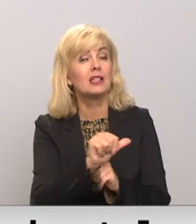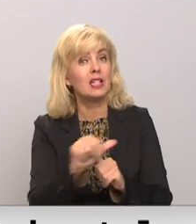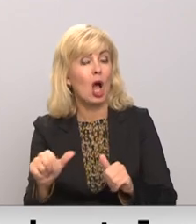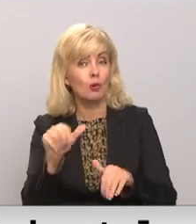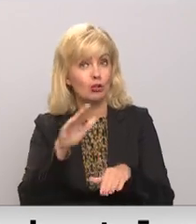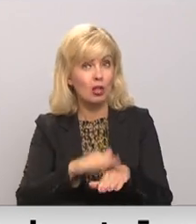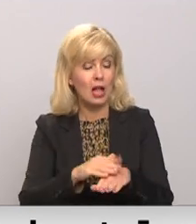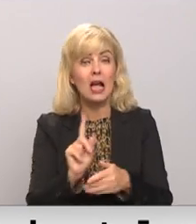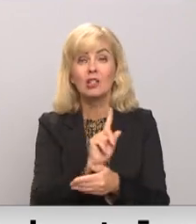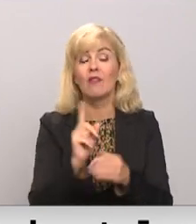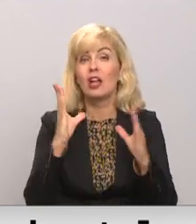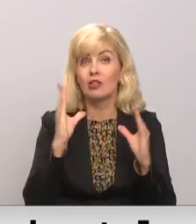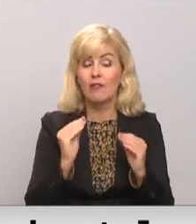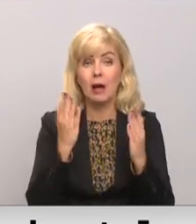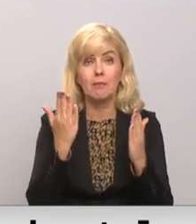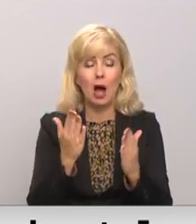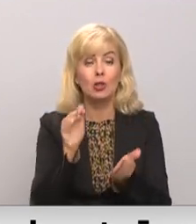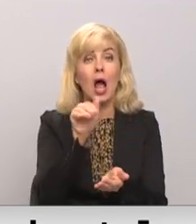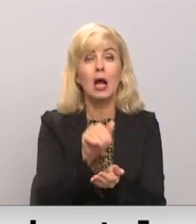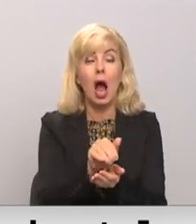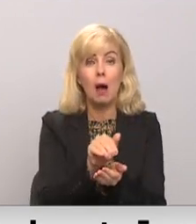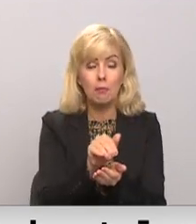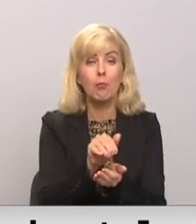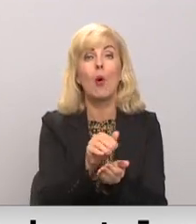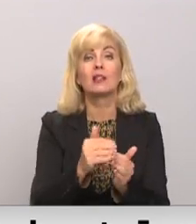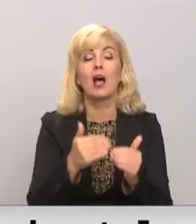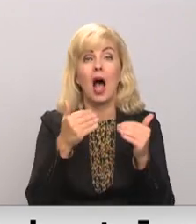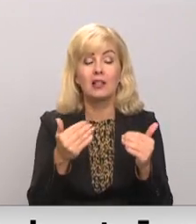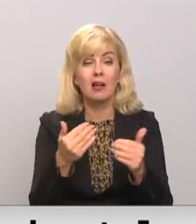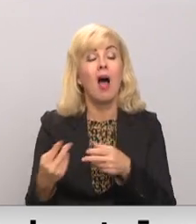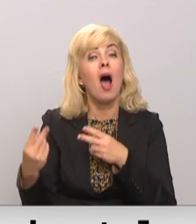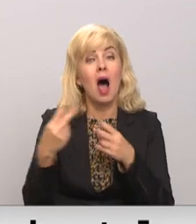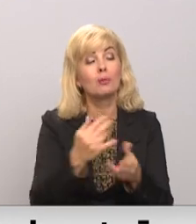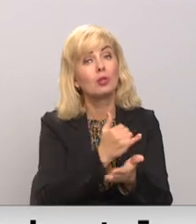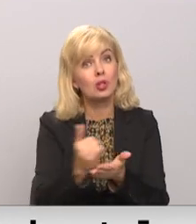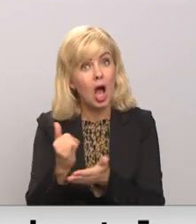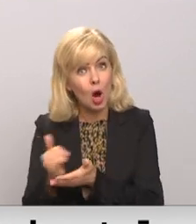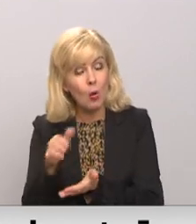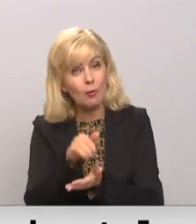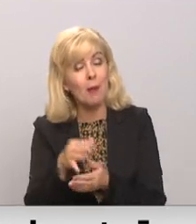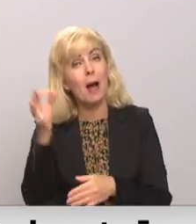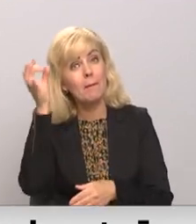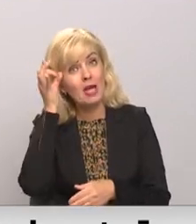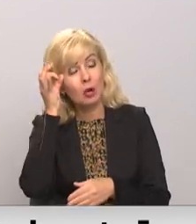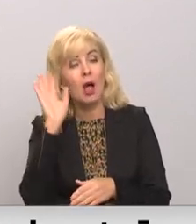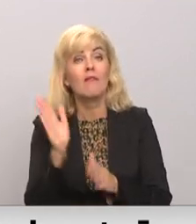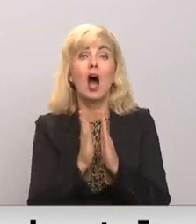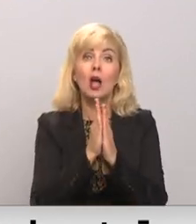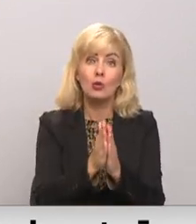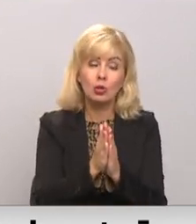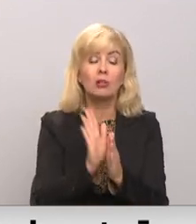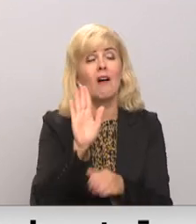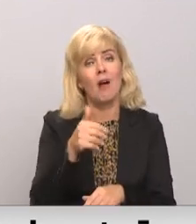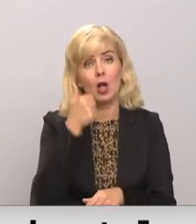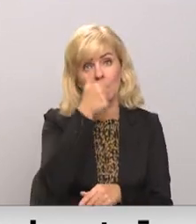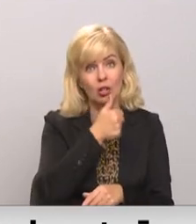dēļ svecīšu vakaru pasākumi kapsētās atcelti, taču atbraukt un sakopt kapu kopiņas, lai pieminētu vai aizlūgtu, var